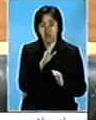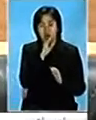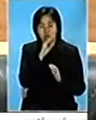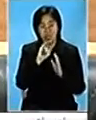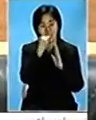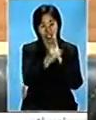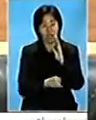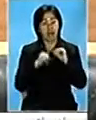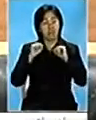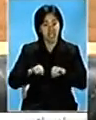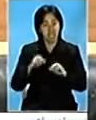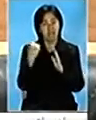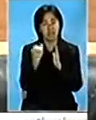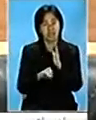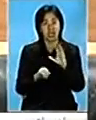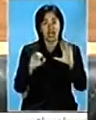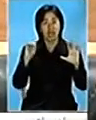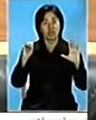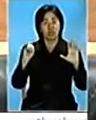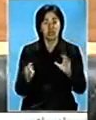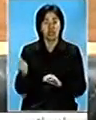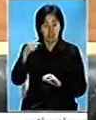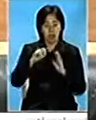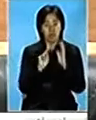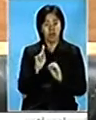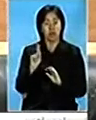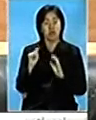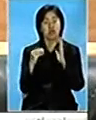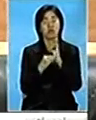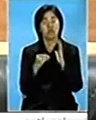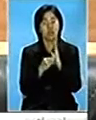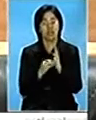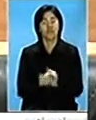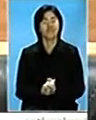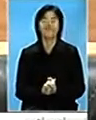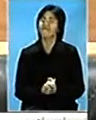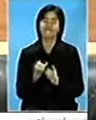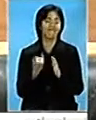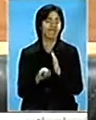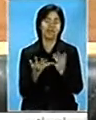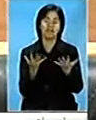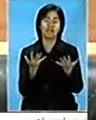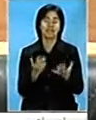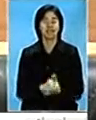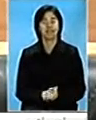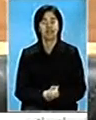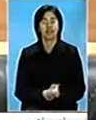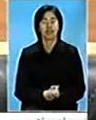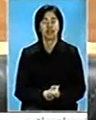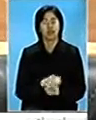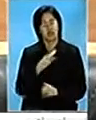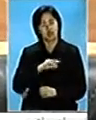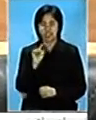ากจังหวัดมาผิด50เนี่ยแต่พอมากกต.กลางเนี่ยก็หลุดนะคะเพราะนั้นมันจะมีอะไร